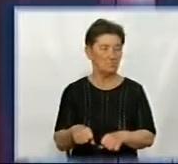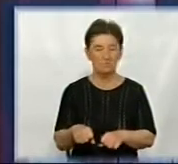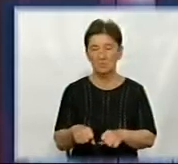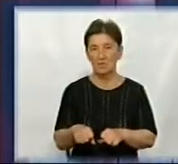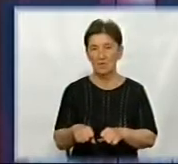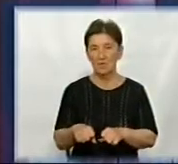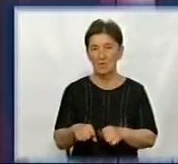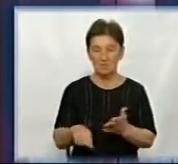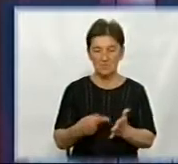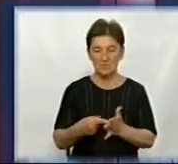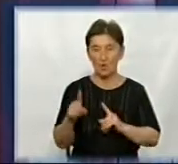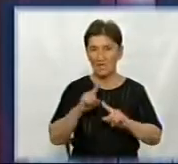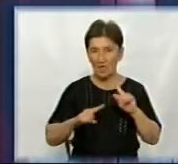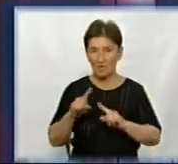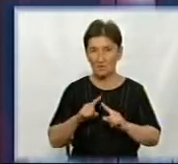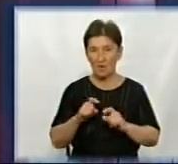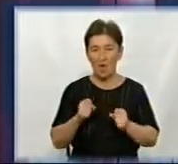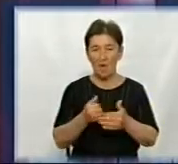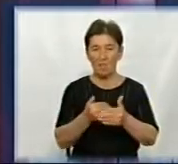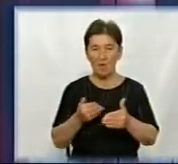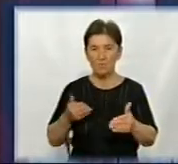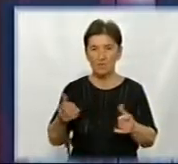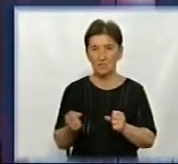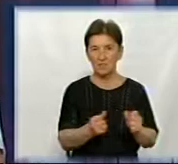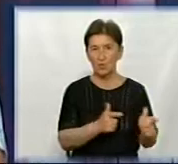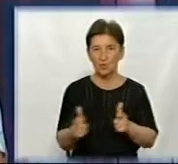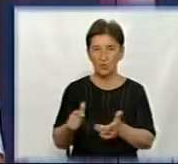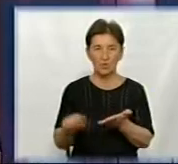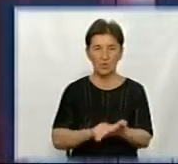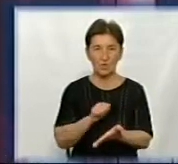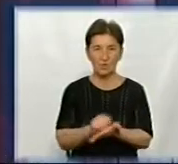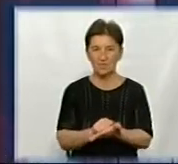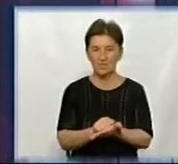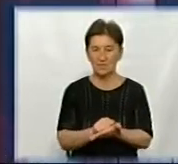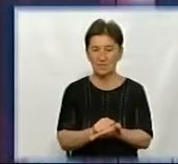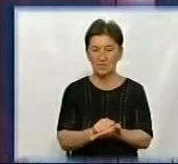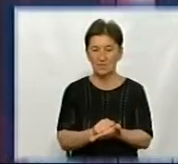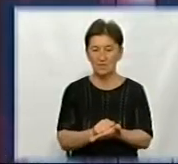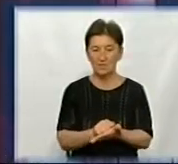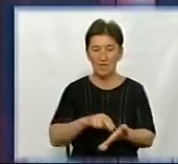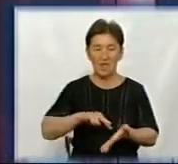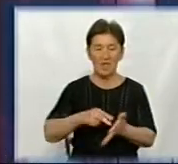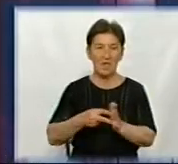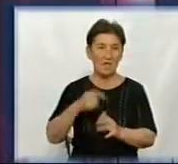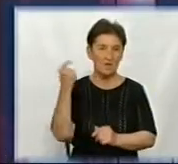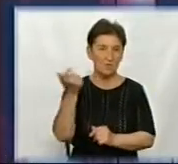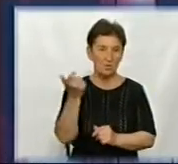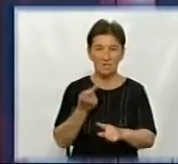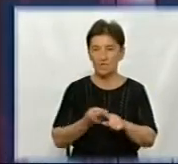взагалі повноваження міської ради, а попередньо готує документи, проекти рішень, готує департамент економіки міської ради.